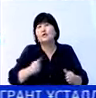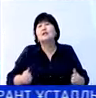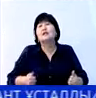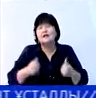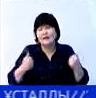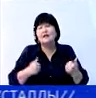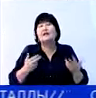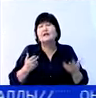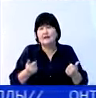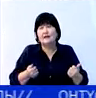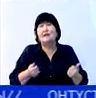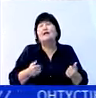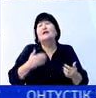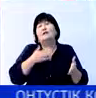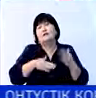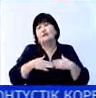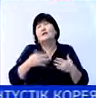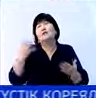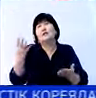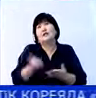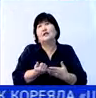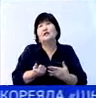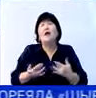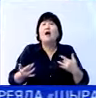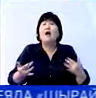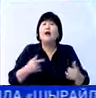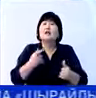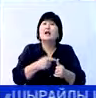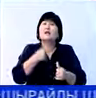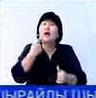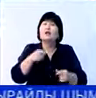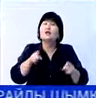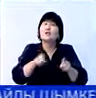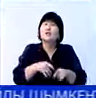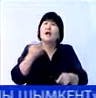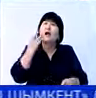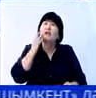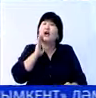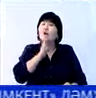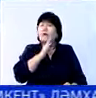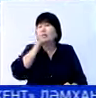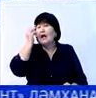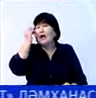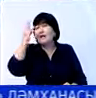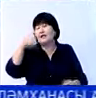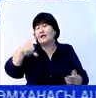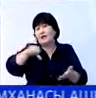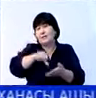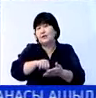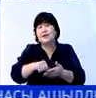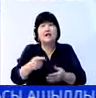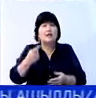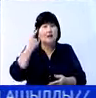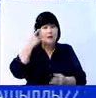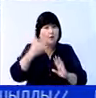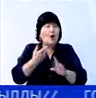терледік. Шүкір жемісін көріп жатырмыз. Актрисаның аты айтылған жерде әрдайым аналық пен даналықтың лебі қатар есіп келеді.